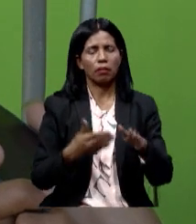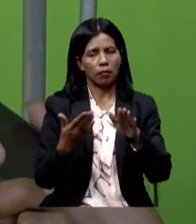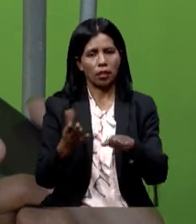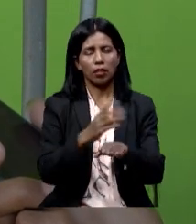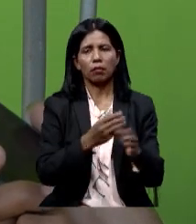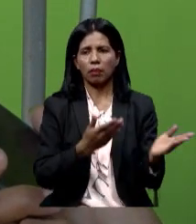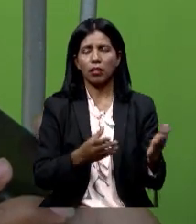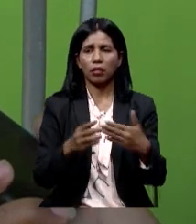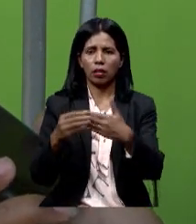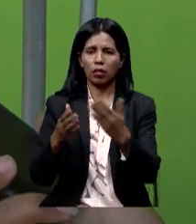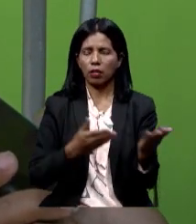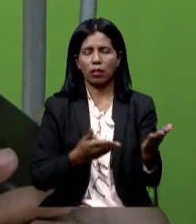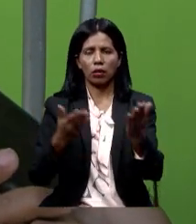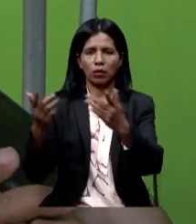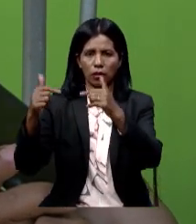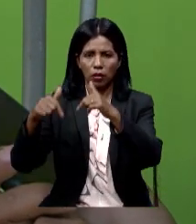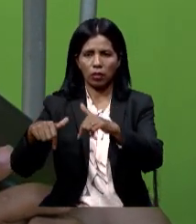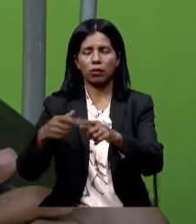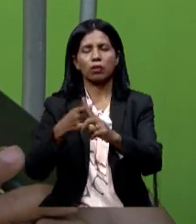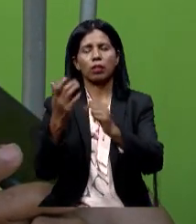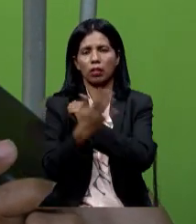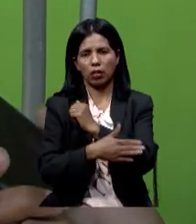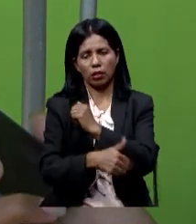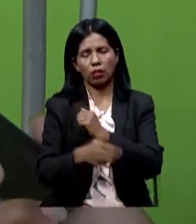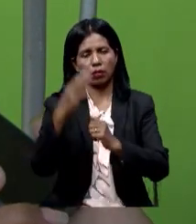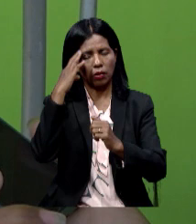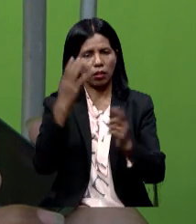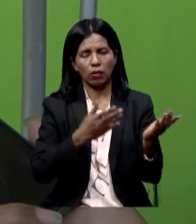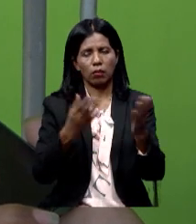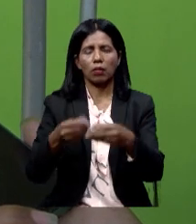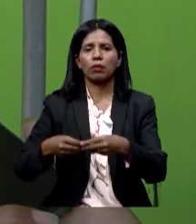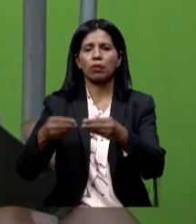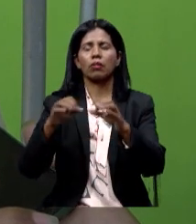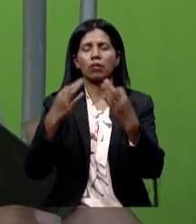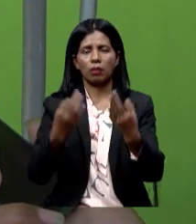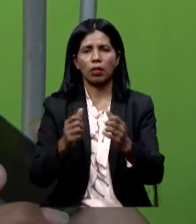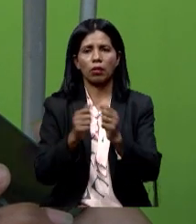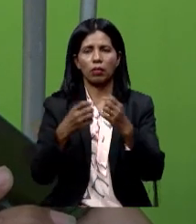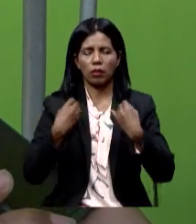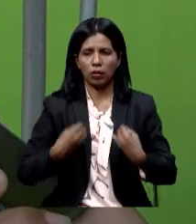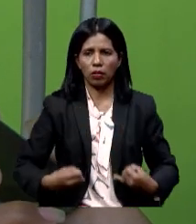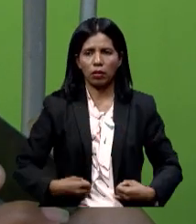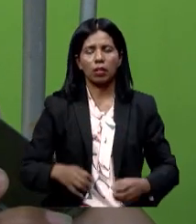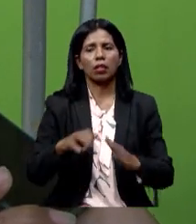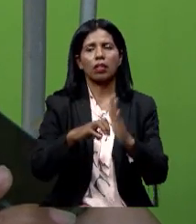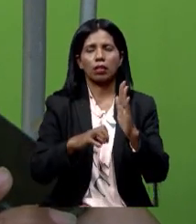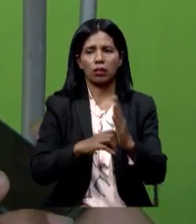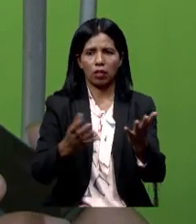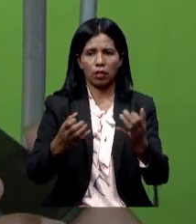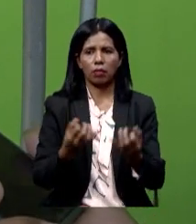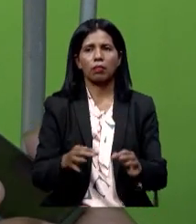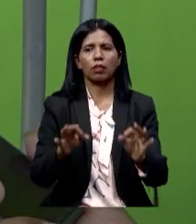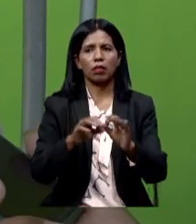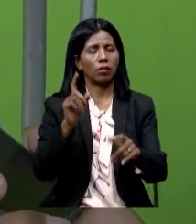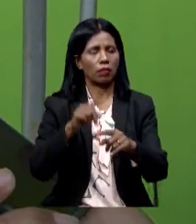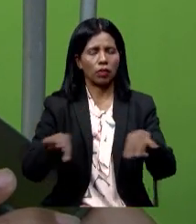para bele translara sira mai husi na sao neva fila mai ba entrega ba sernia familia ho dignidade e de estar ne hakara importante mo kola bele sai